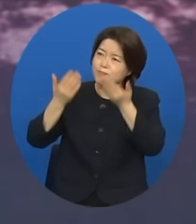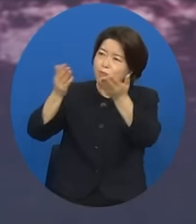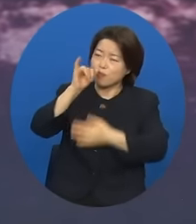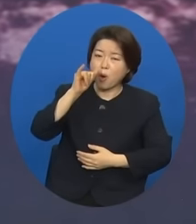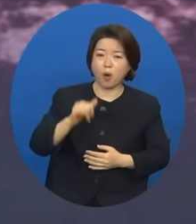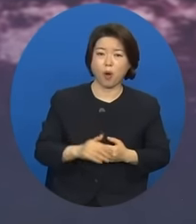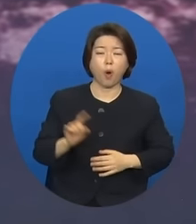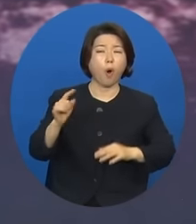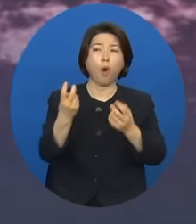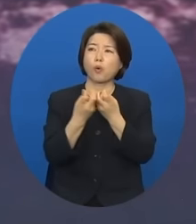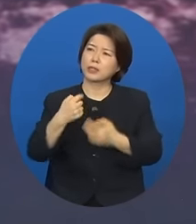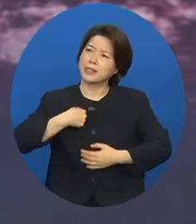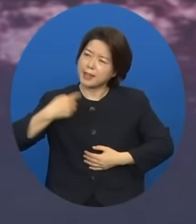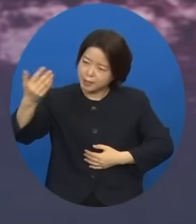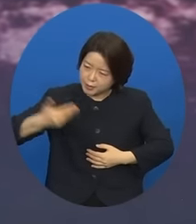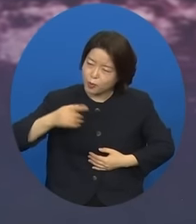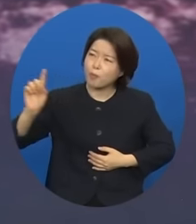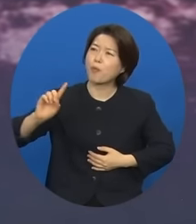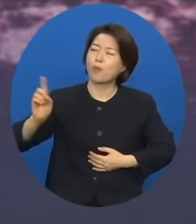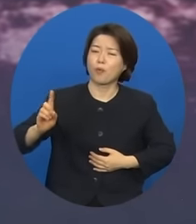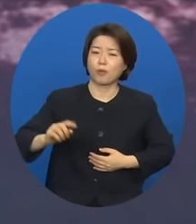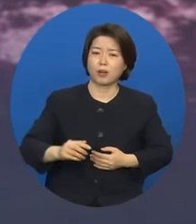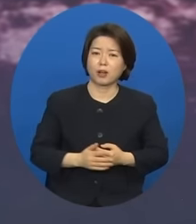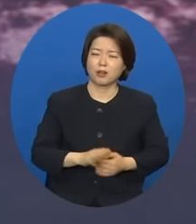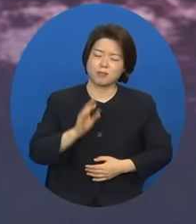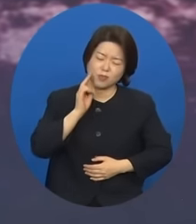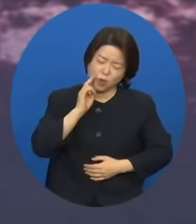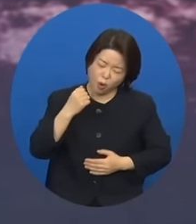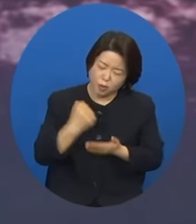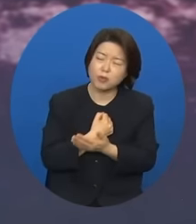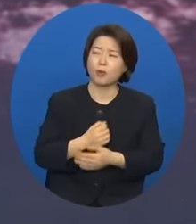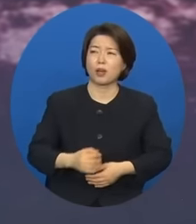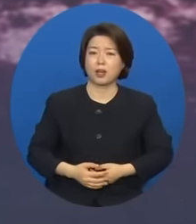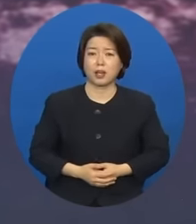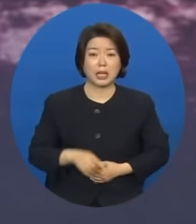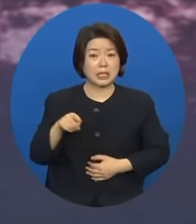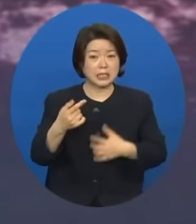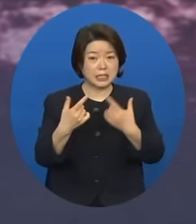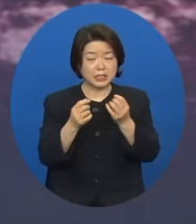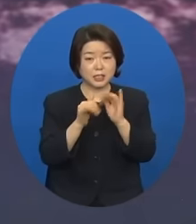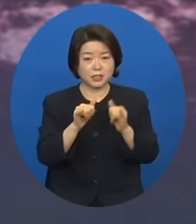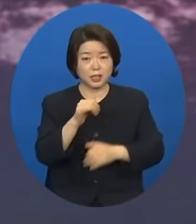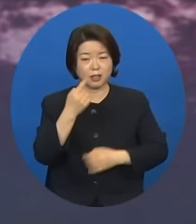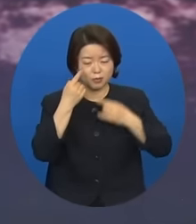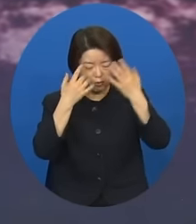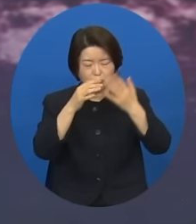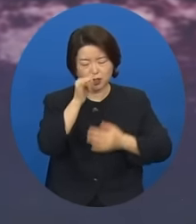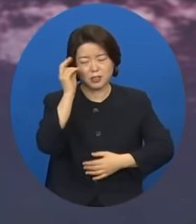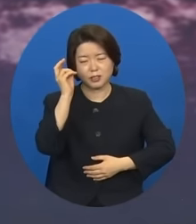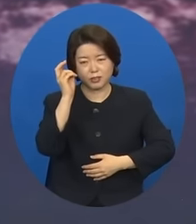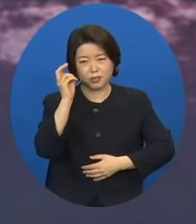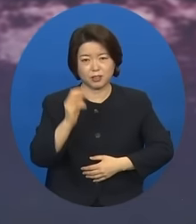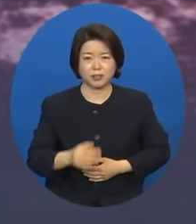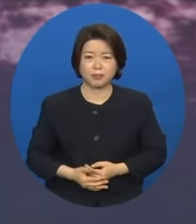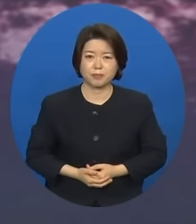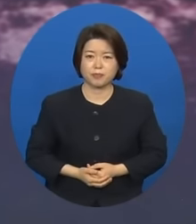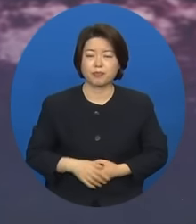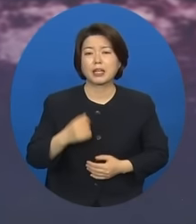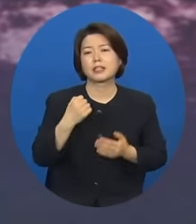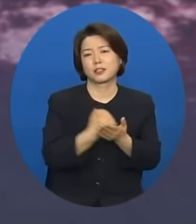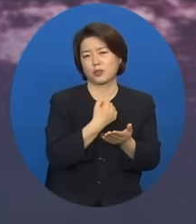어떻게 이렇게 하실 수가 있어요 너무 서운합니다 하나님 이런 분 분명히 여러분 계실 거예요 그